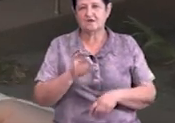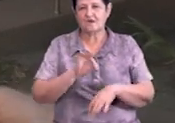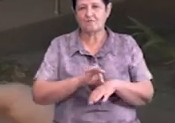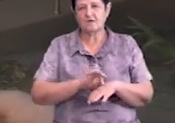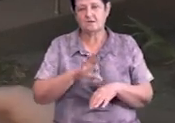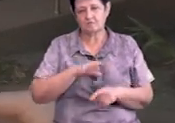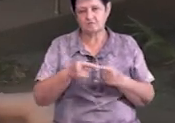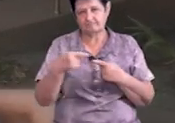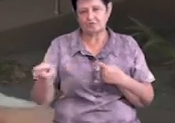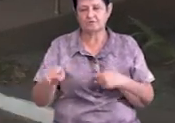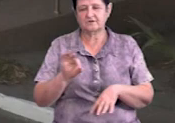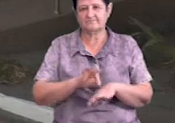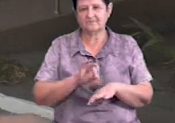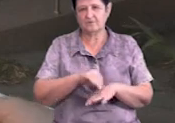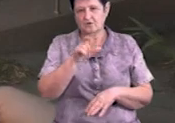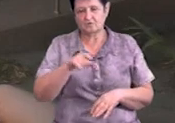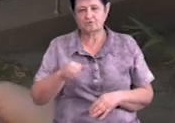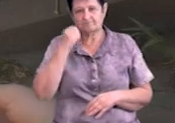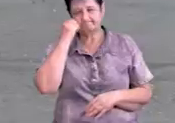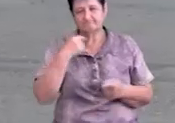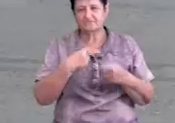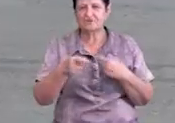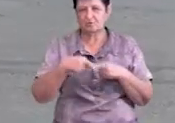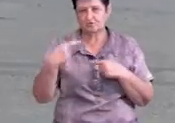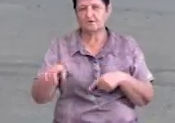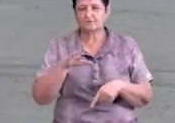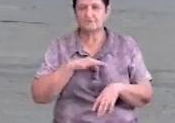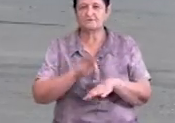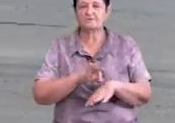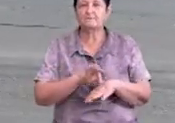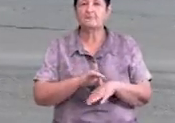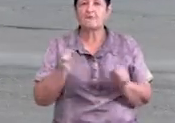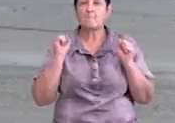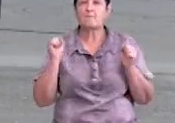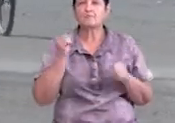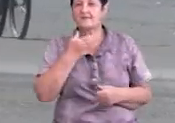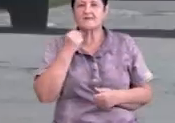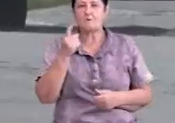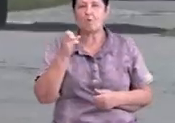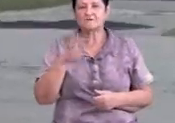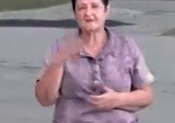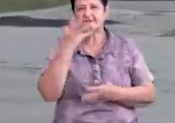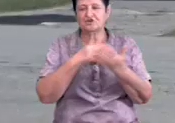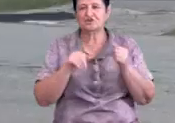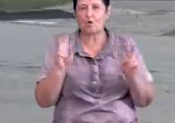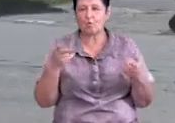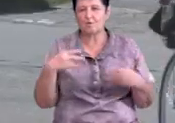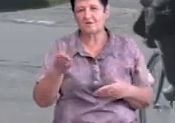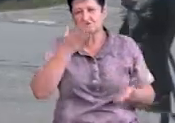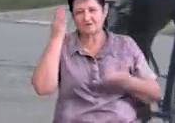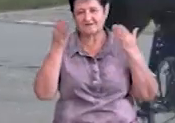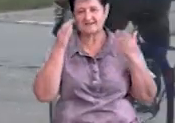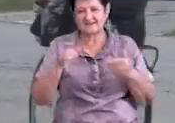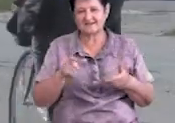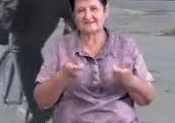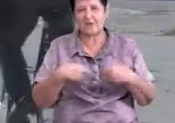супутні люди похилого віку або супутні дуже хвороби. Бобровиця не має хостелів, нічних клубів чи розважальних закладів, які працюють